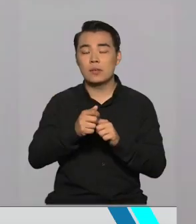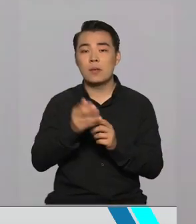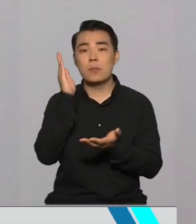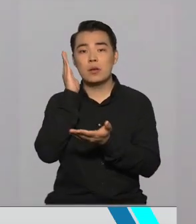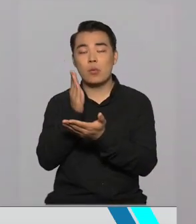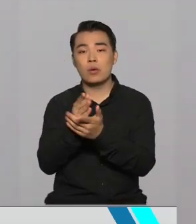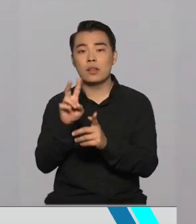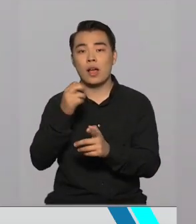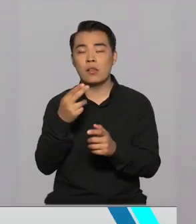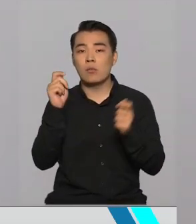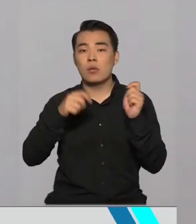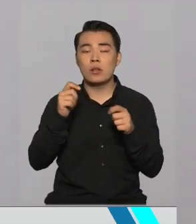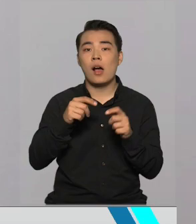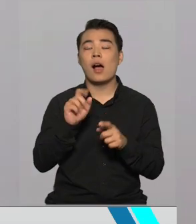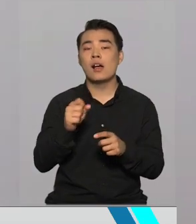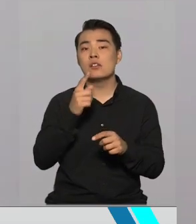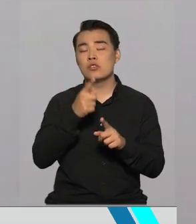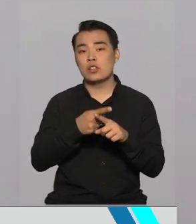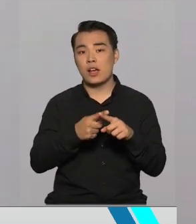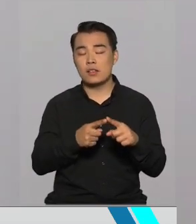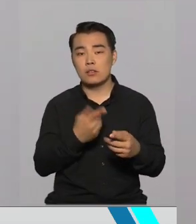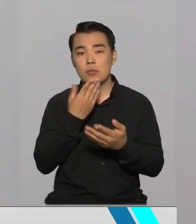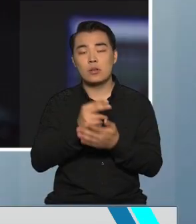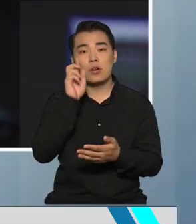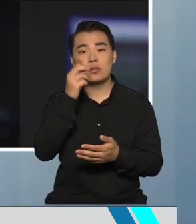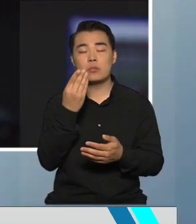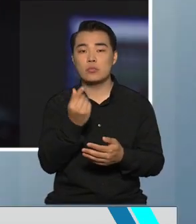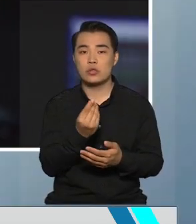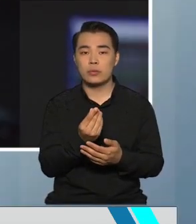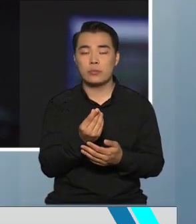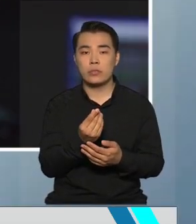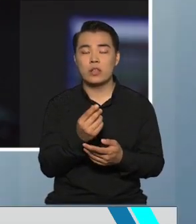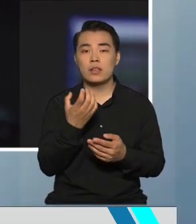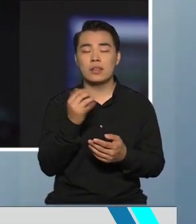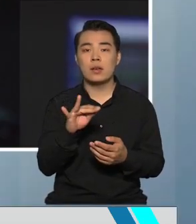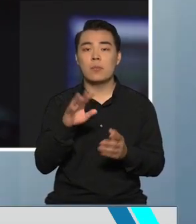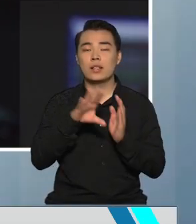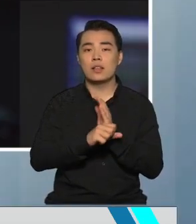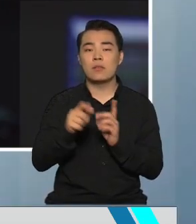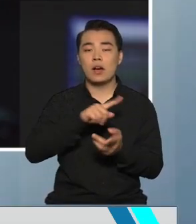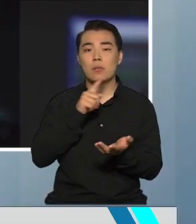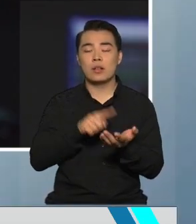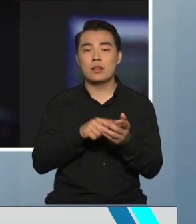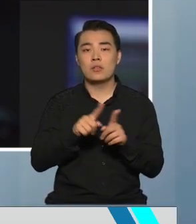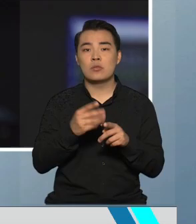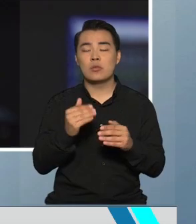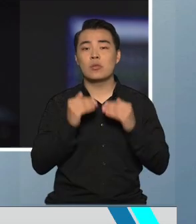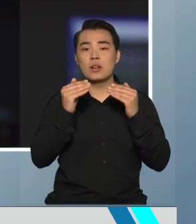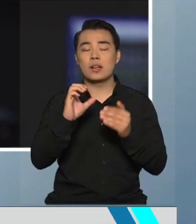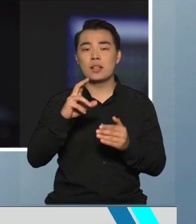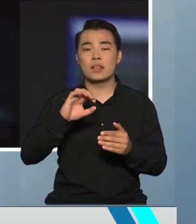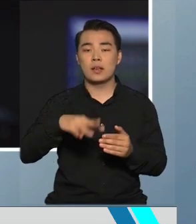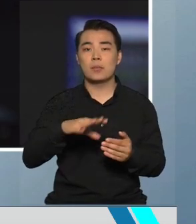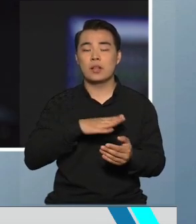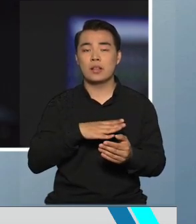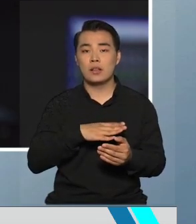в национальный фонд, а часть в государственный бюджет. И последний вопрос о росте цен на ГСМ, который все-таки